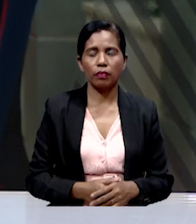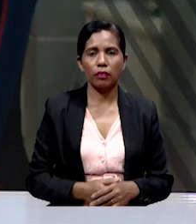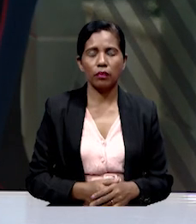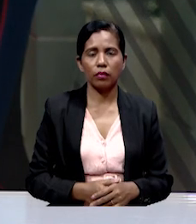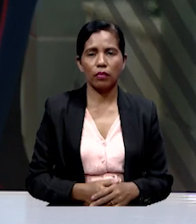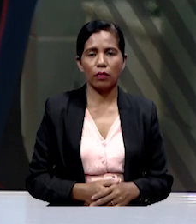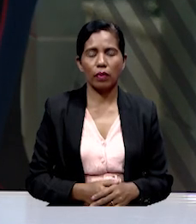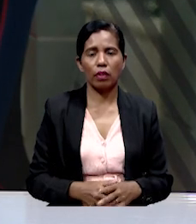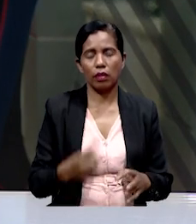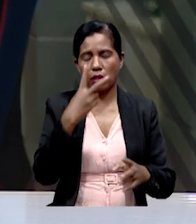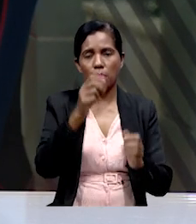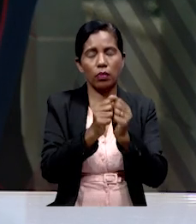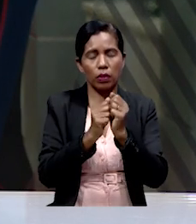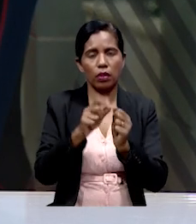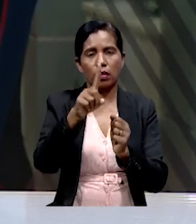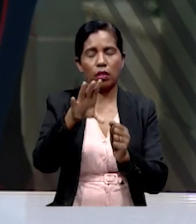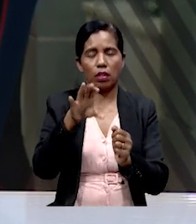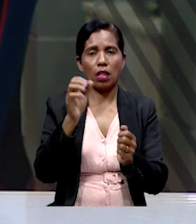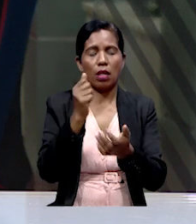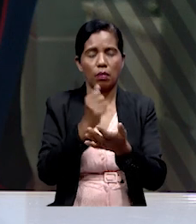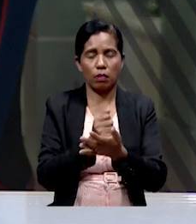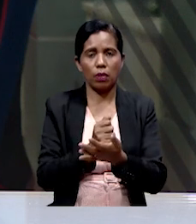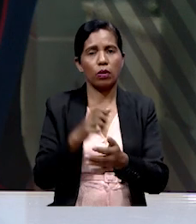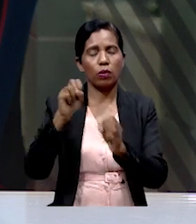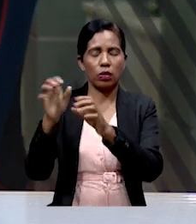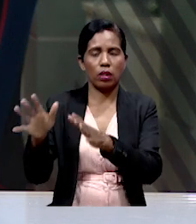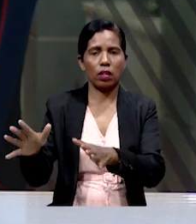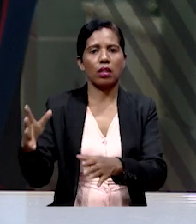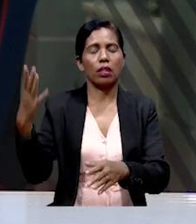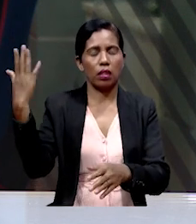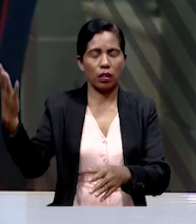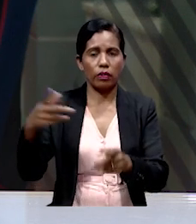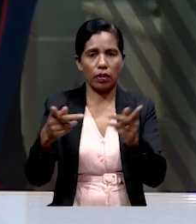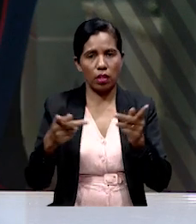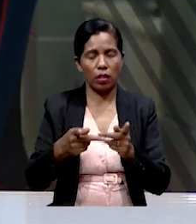Viatura semu tu kato sidere sing nebe hetan prende abandona yaredor Porto Deli.